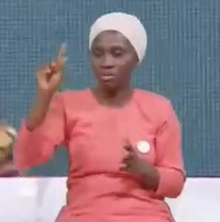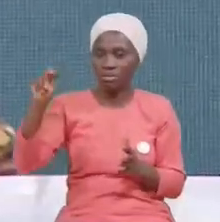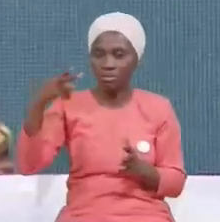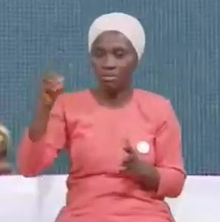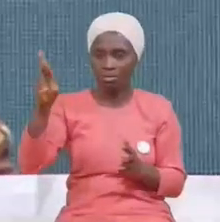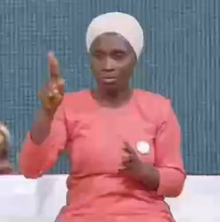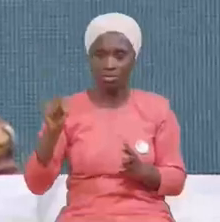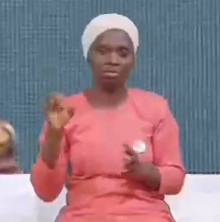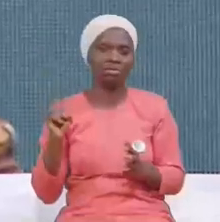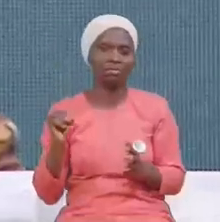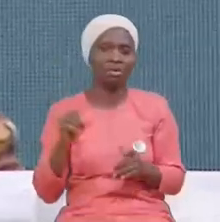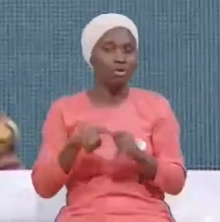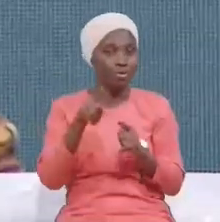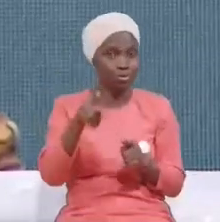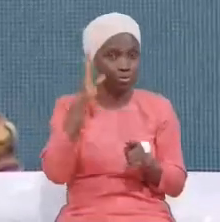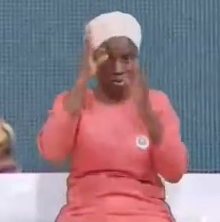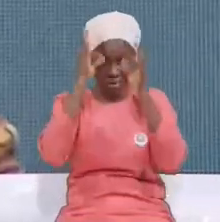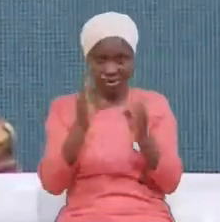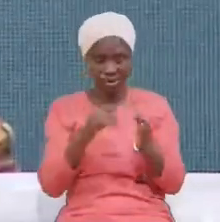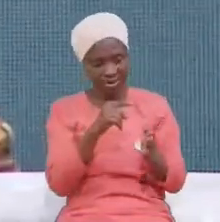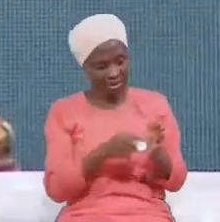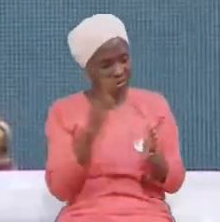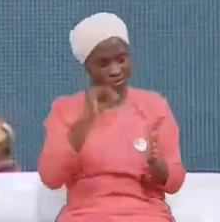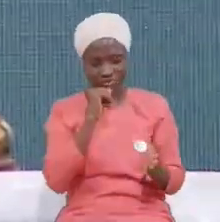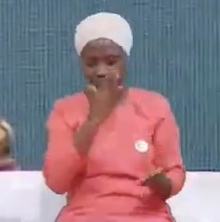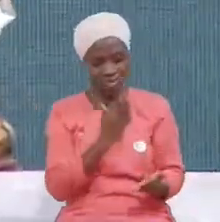Mais tu dois te dire, ceci ne doit pas m'arrêter.